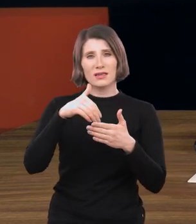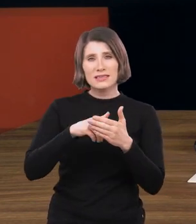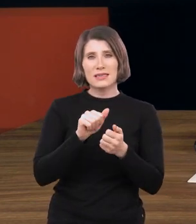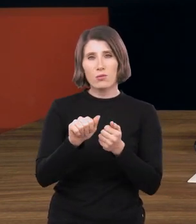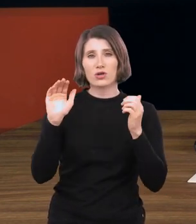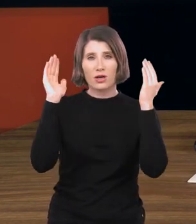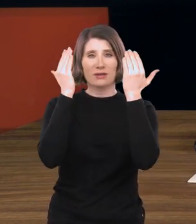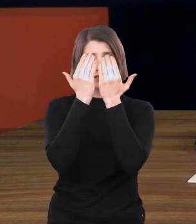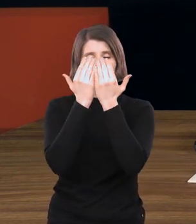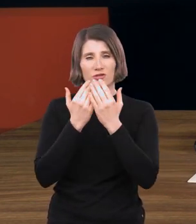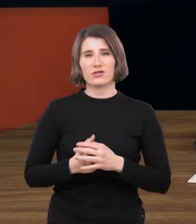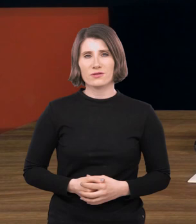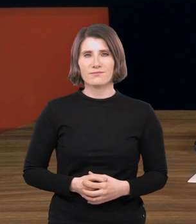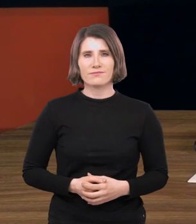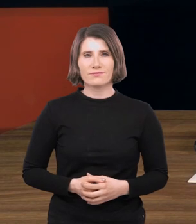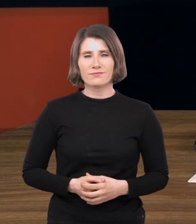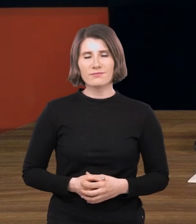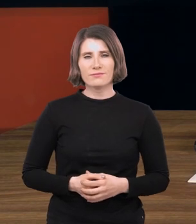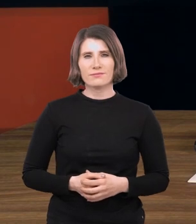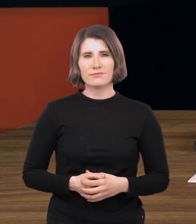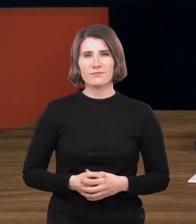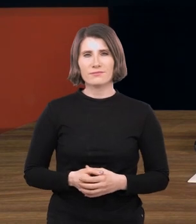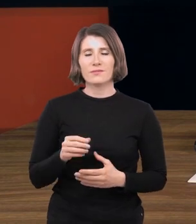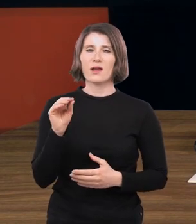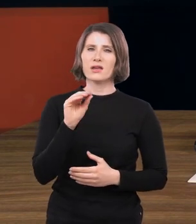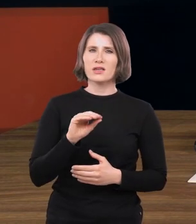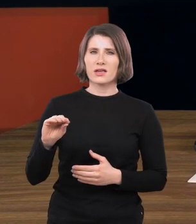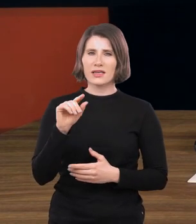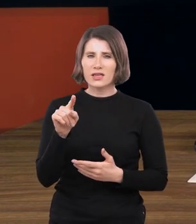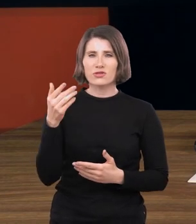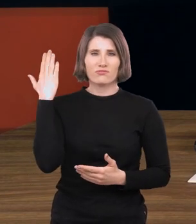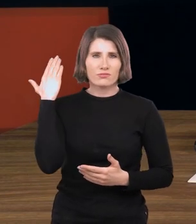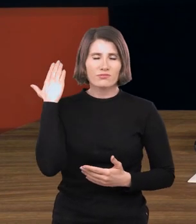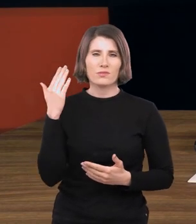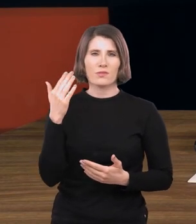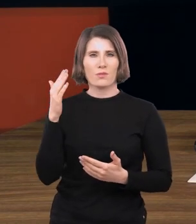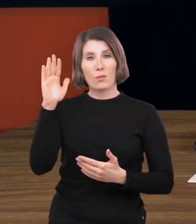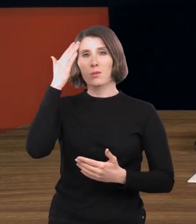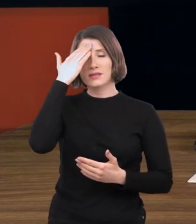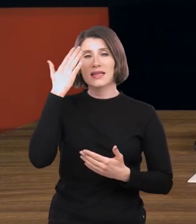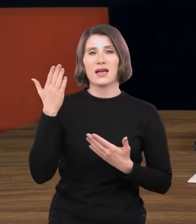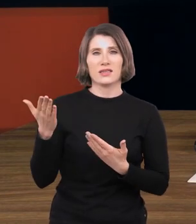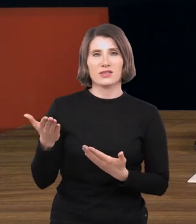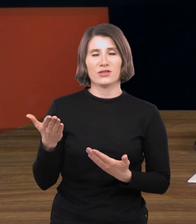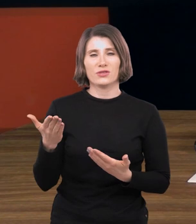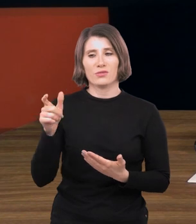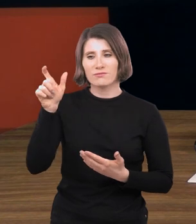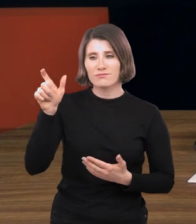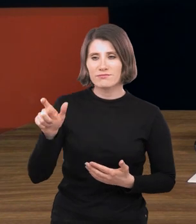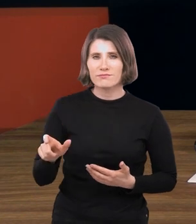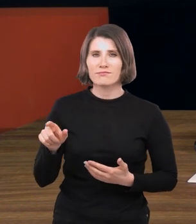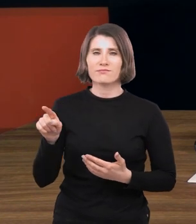autystycznych. Dorzucając do tego wszystkiego jeszcze postać, którą poznali Państwo na poprzednich webinarach